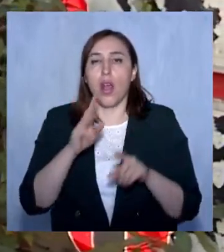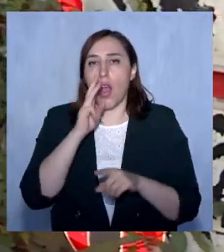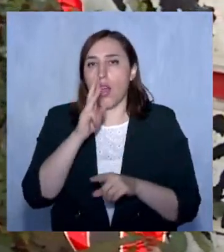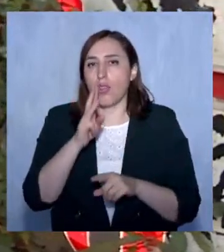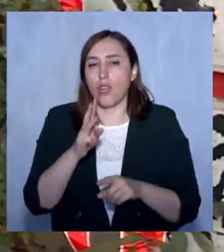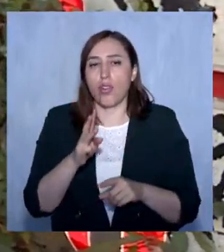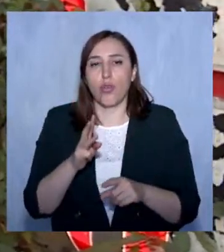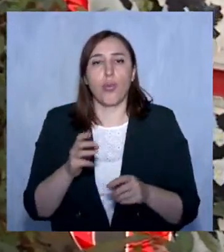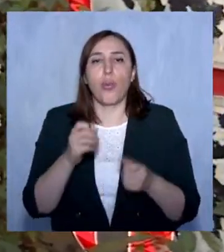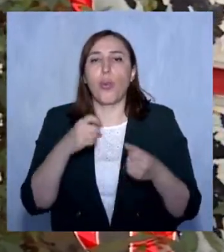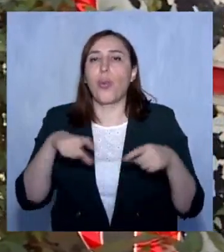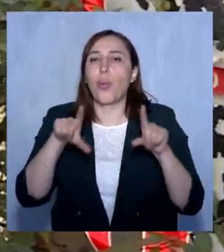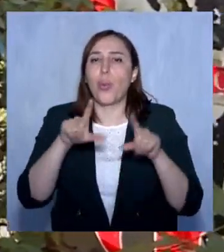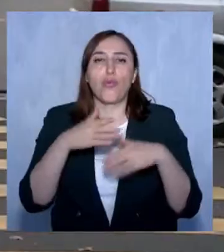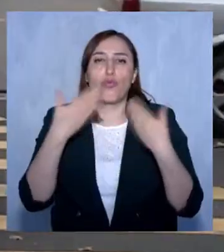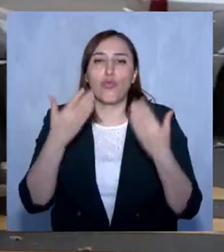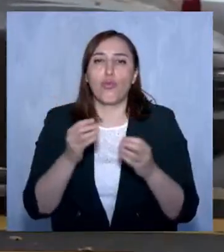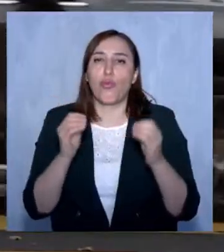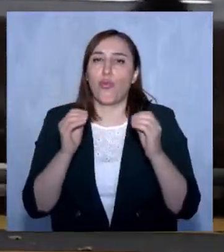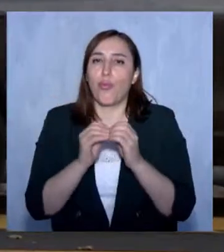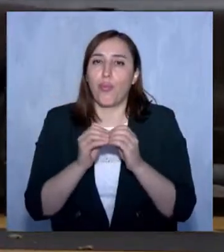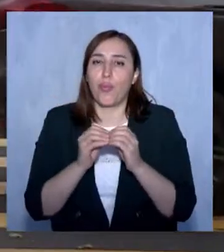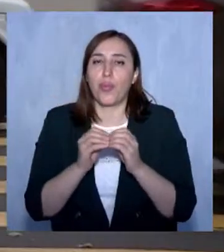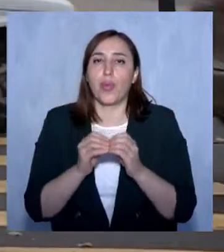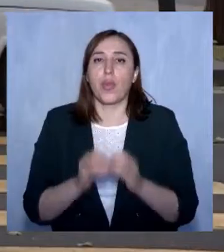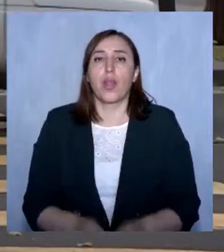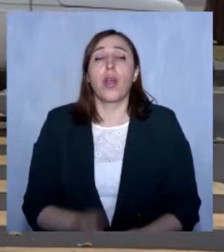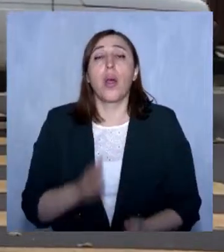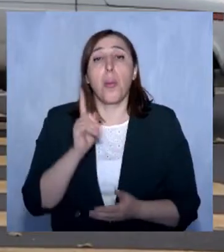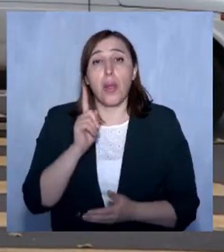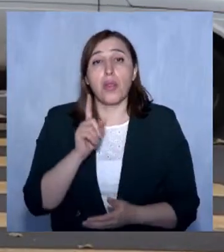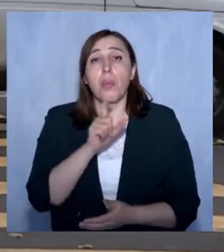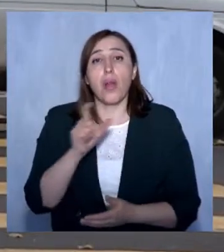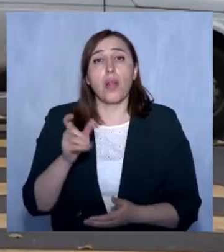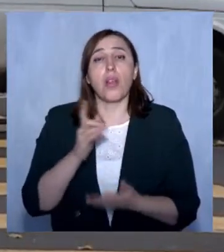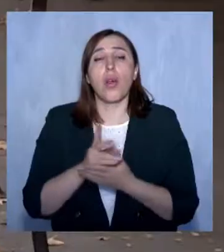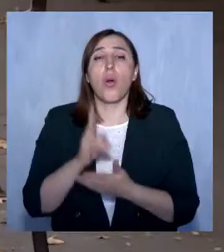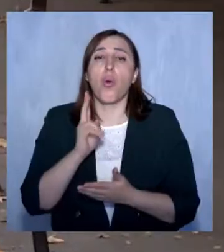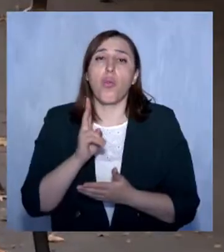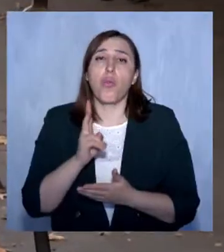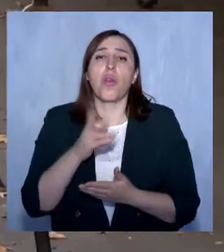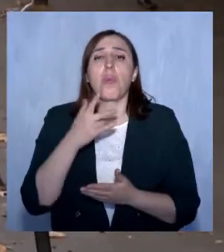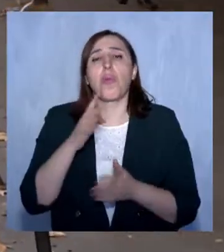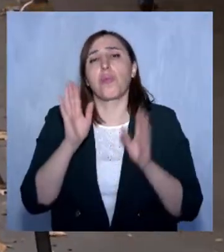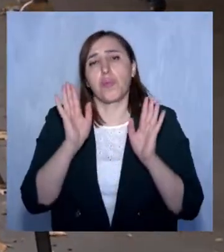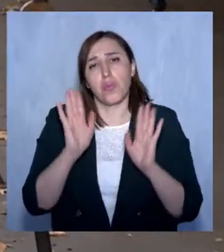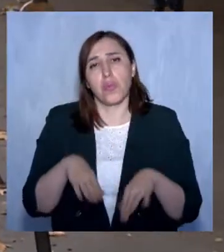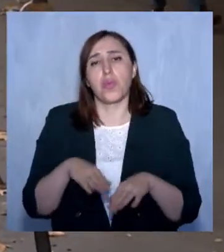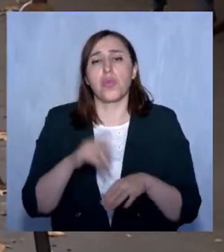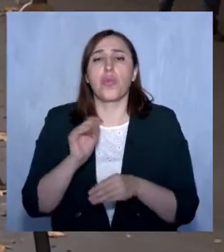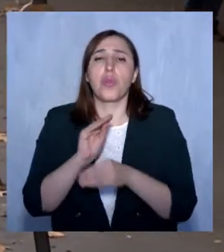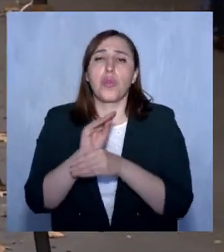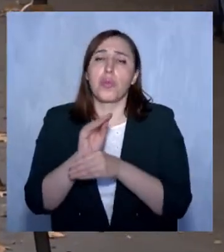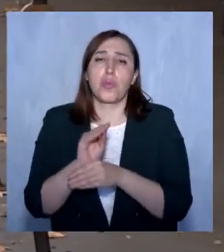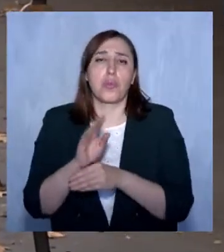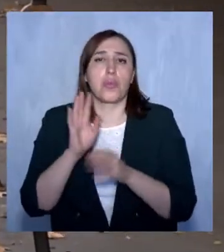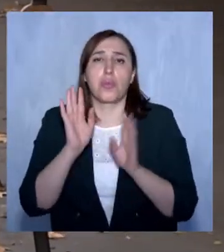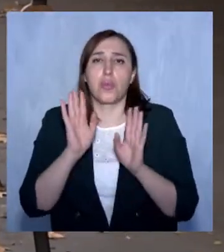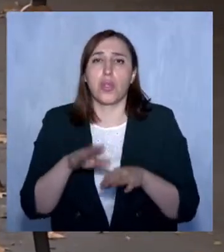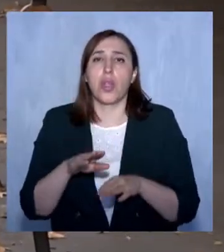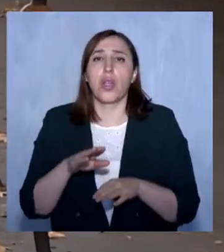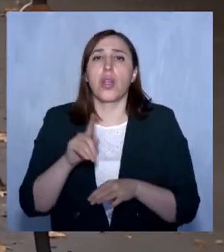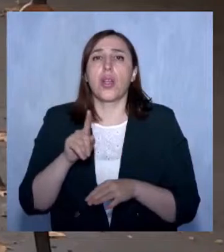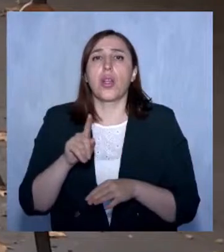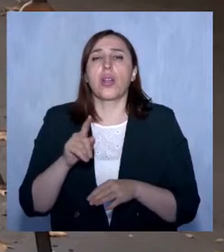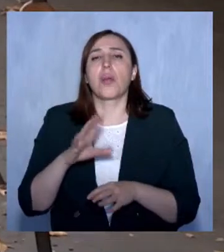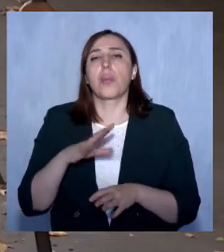Աշխատավարդներ է չո են բարձրանում և այլը։ Եաղան նաև այնպիսի կաղաքացիներ, ովքերը բրնումով էին մոտենում այս վորոշման ու արդեն հասցրել էին